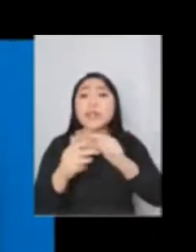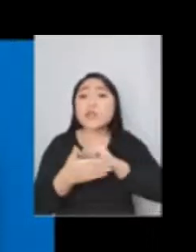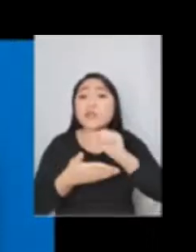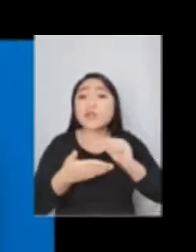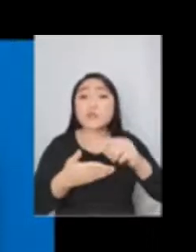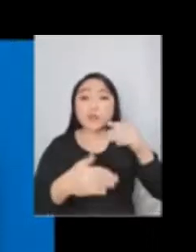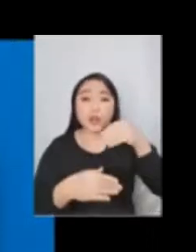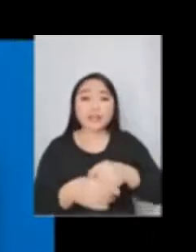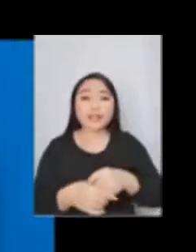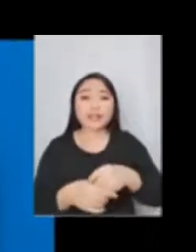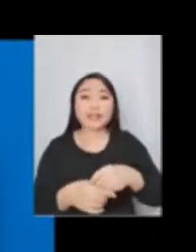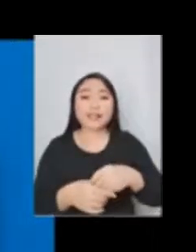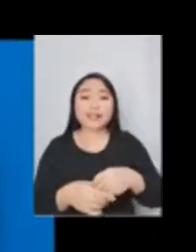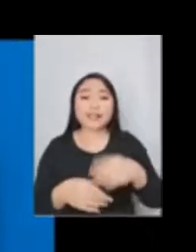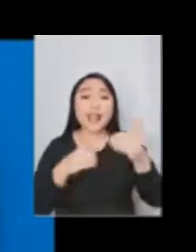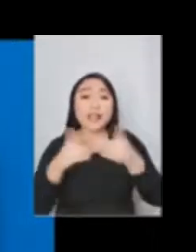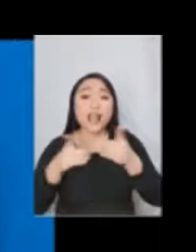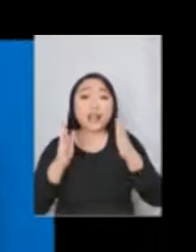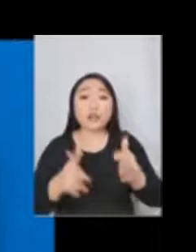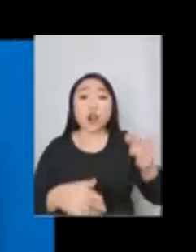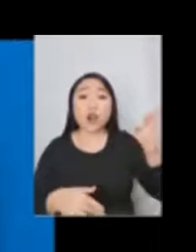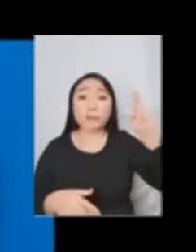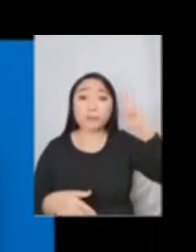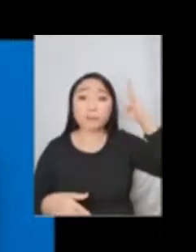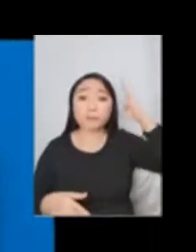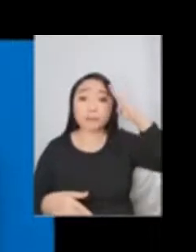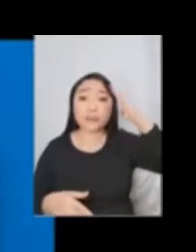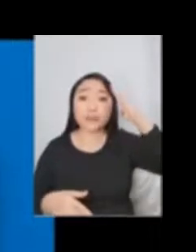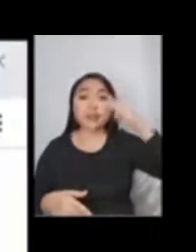online. Pakikita ko po yung sa online na.